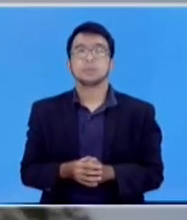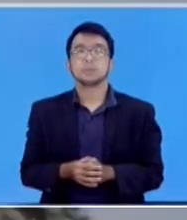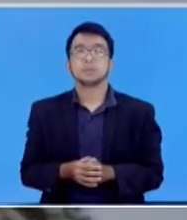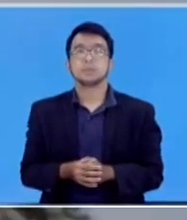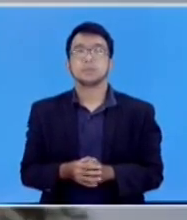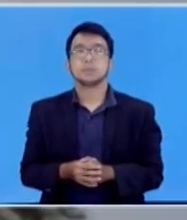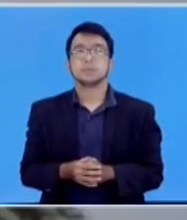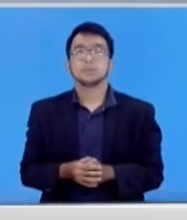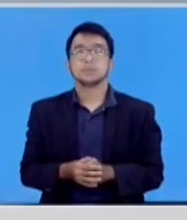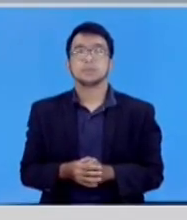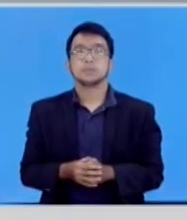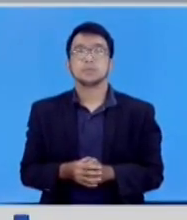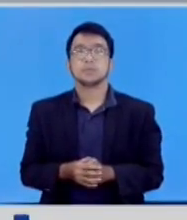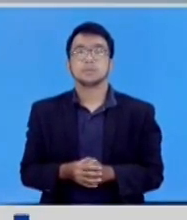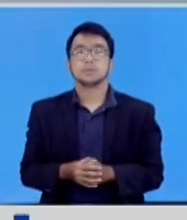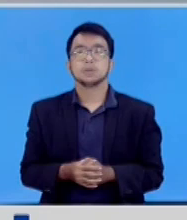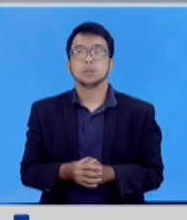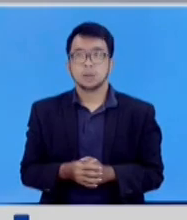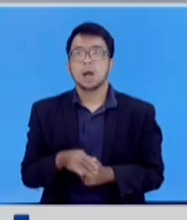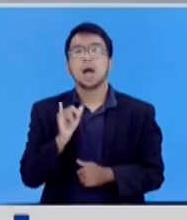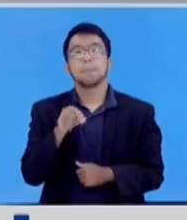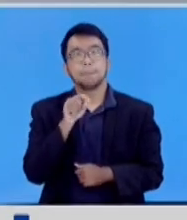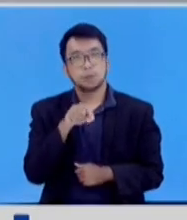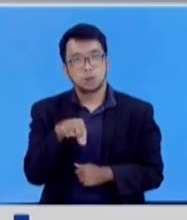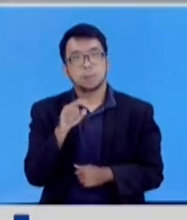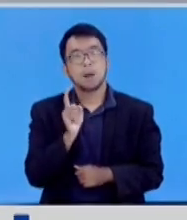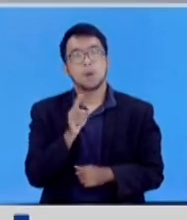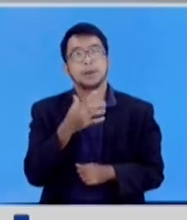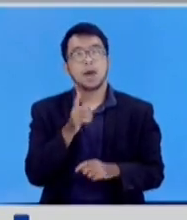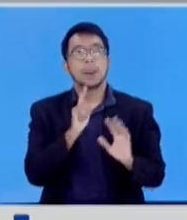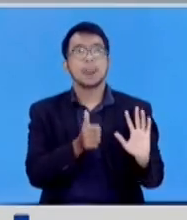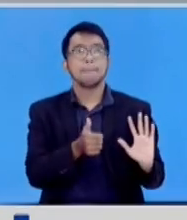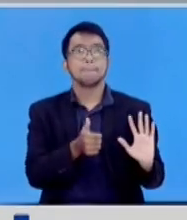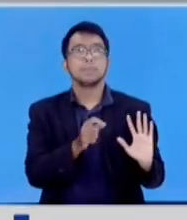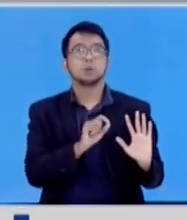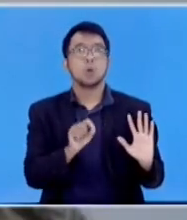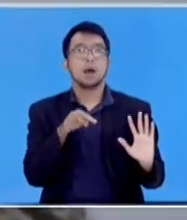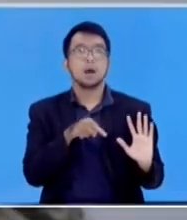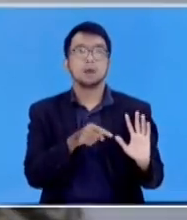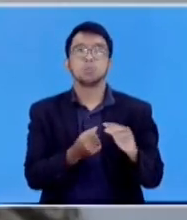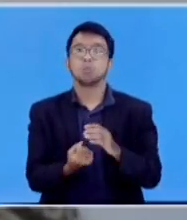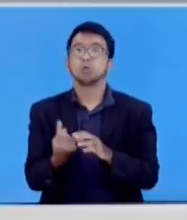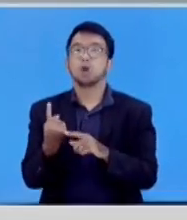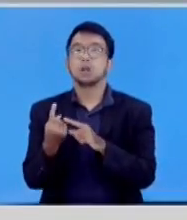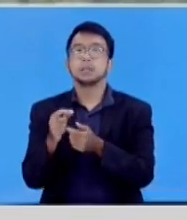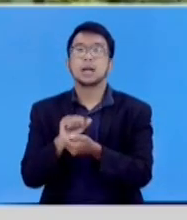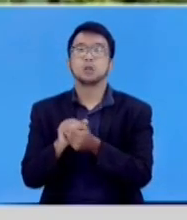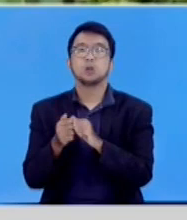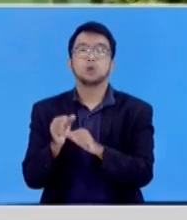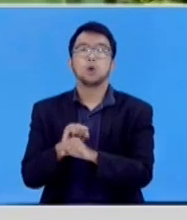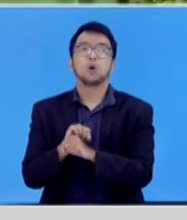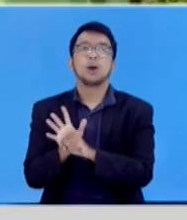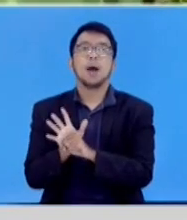bahwa DKI memang betul, kita akui ada 6 sekolah yang memang ada kasus COVID-19 di